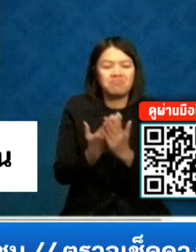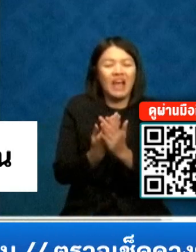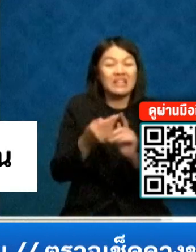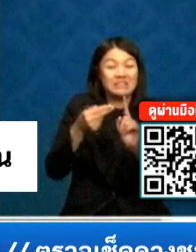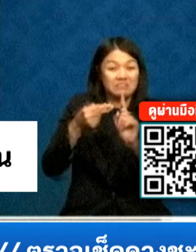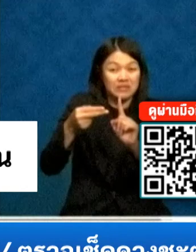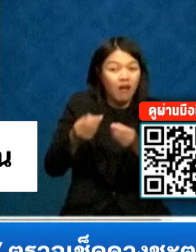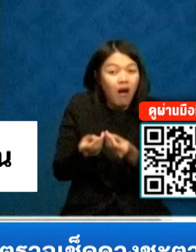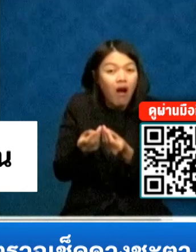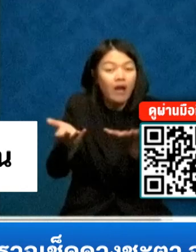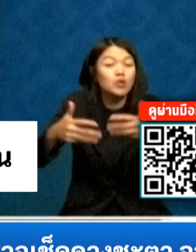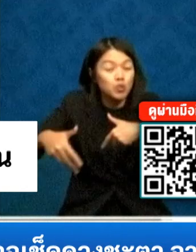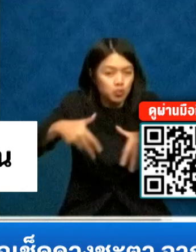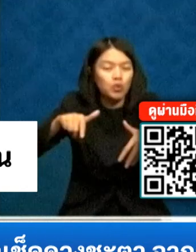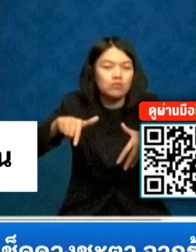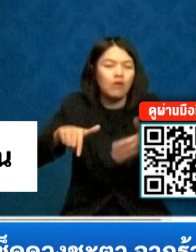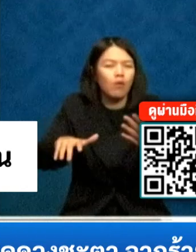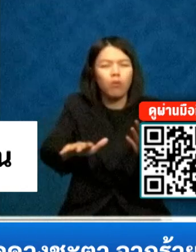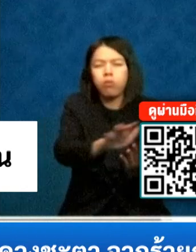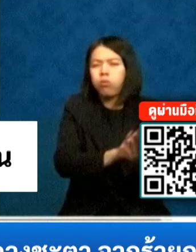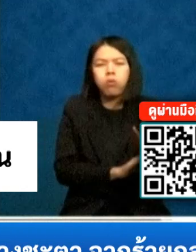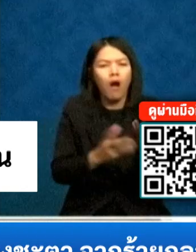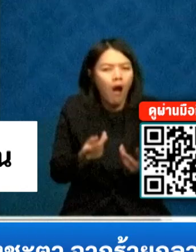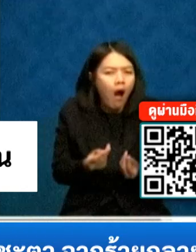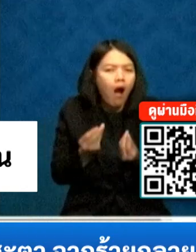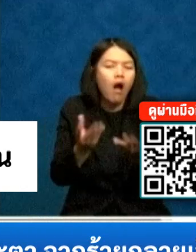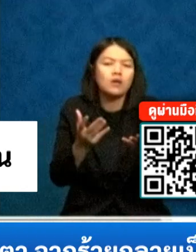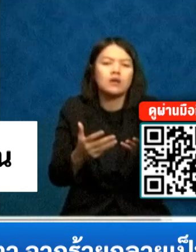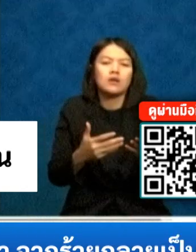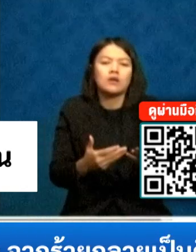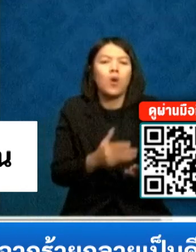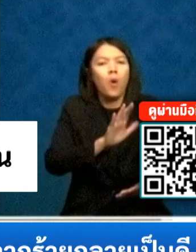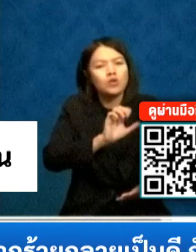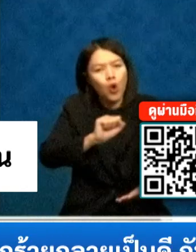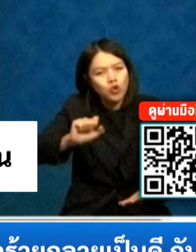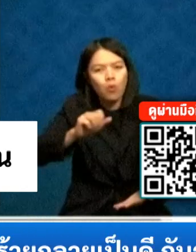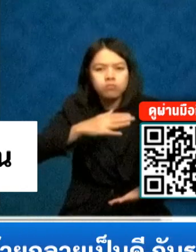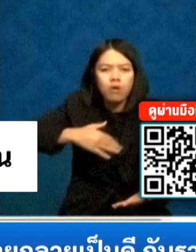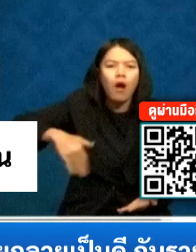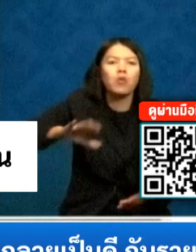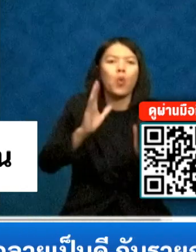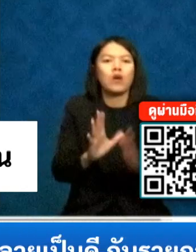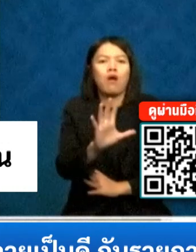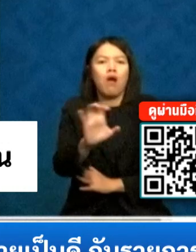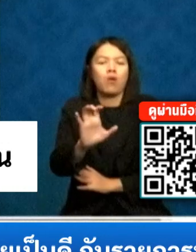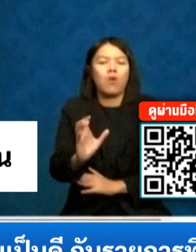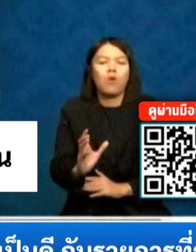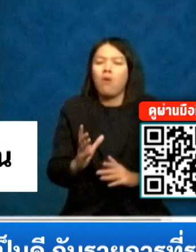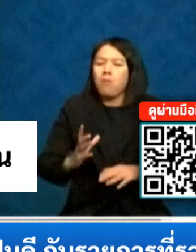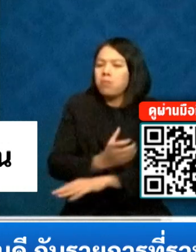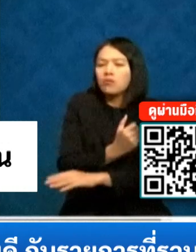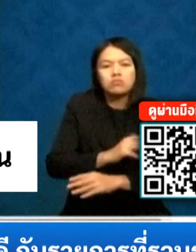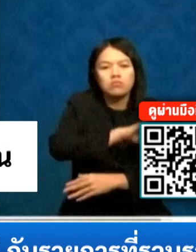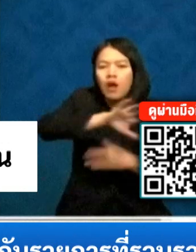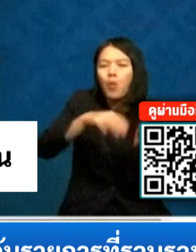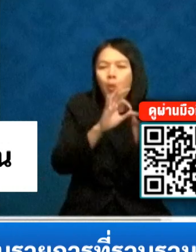าทที่แจกให้พี่น้องทั้งประเทศมอบให้พี่น้องทั้งประเทศเป็นของสมาชิกสภาผู้แทนราษฎรทั้ง500คนทุกพรรคการเมือง